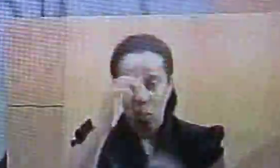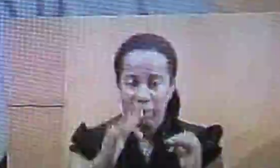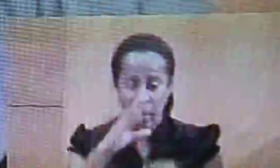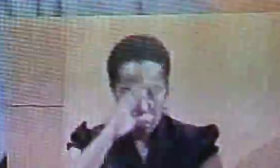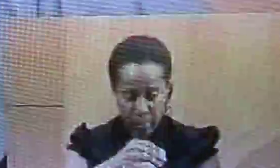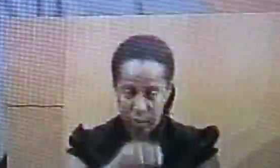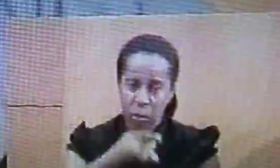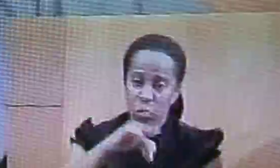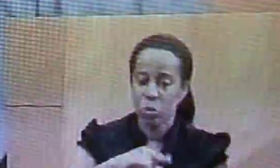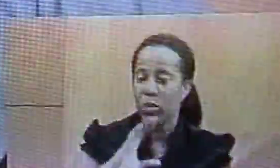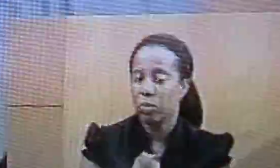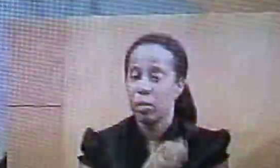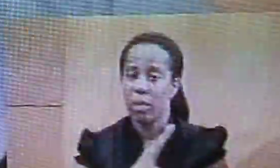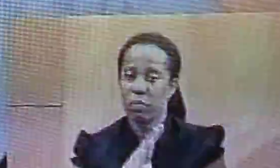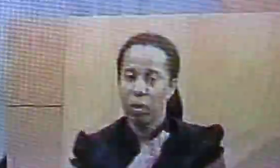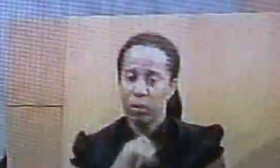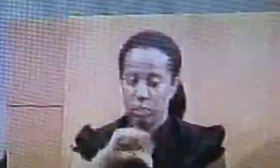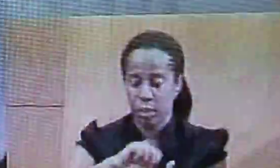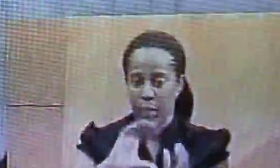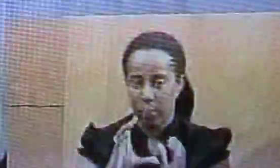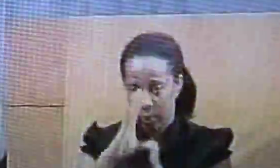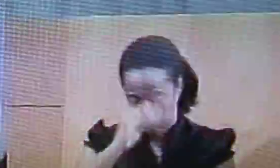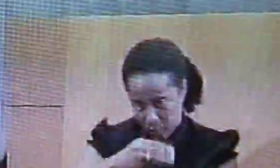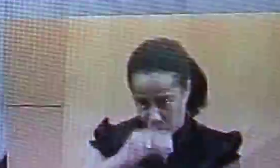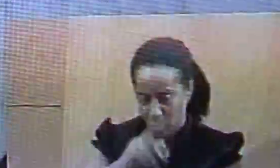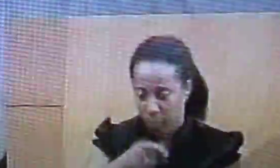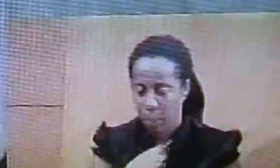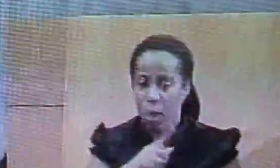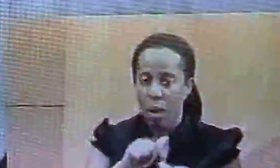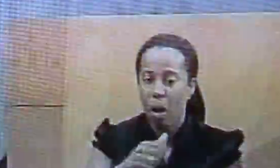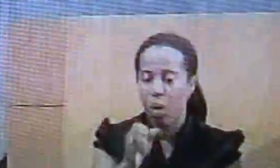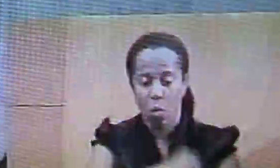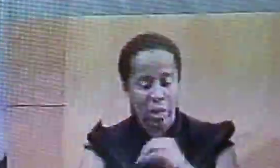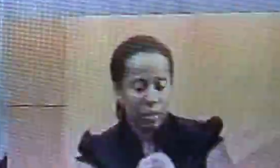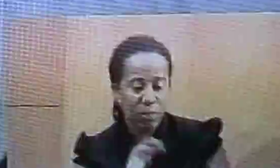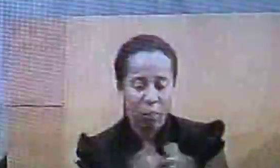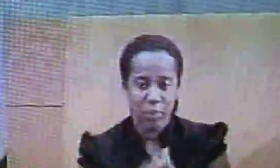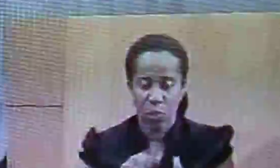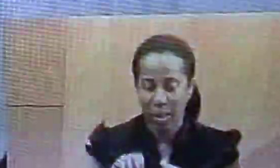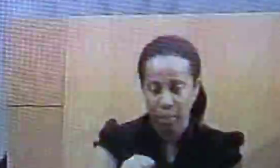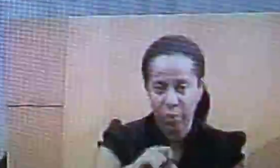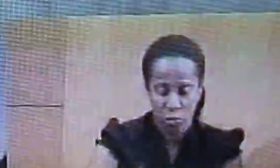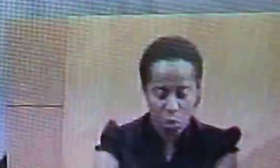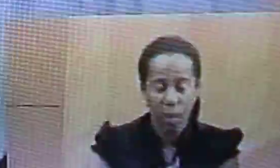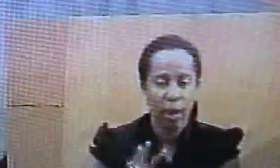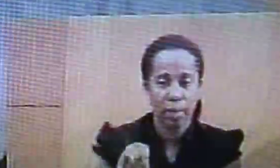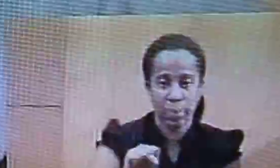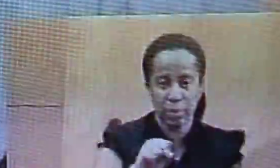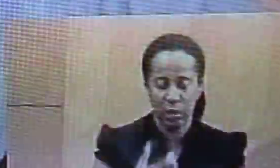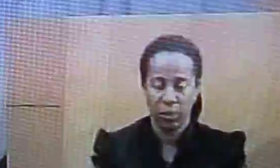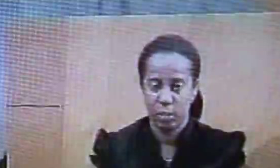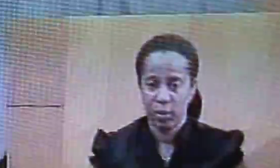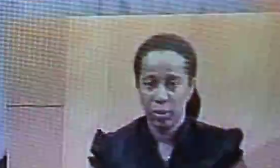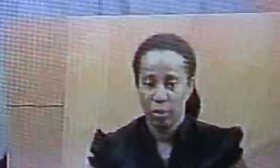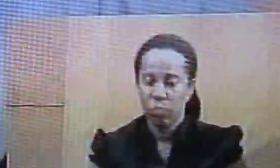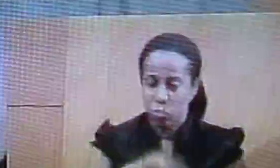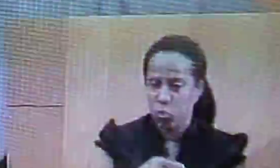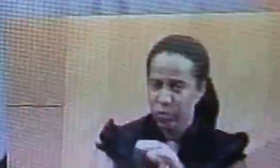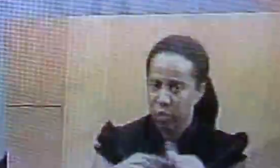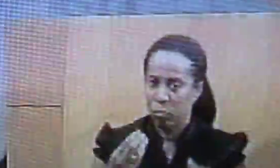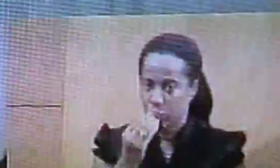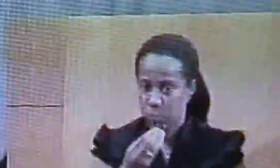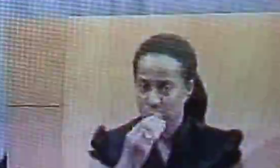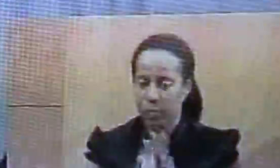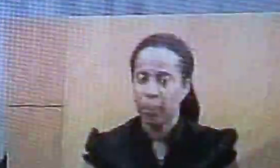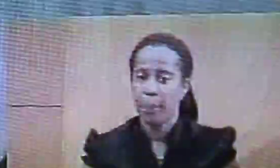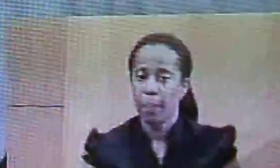pu obtenir de certains centres d'apprentissage qu'ils fassent des formations de rattrapage, des heures de rattrapage. Ça a été fait